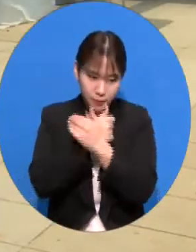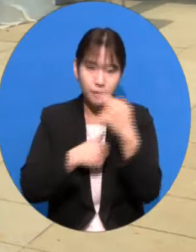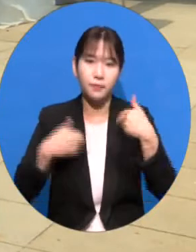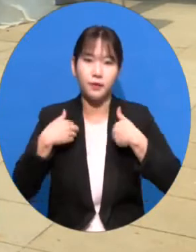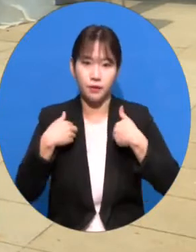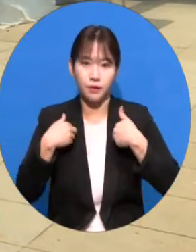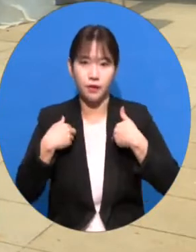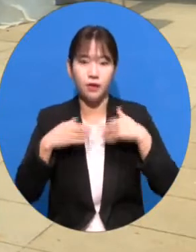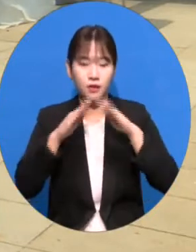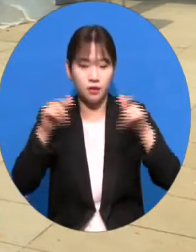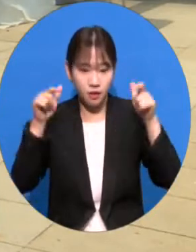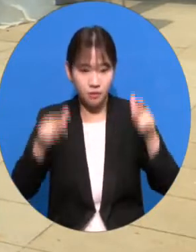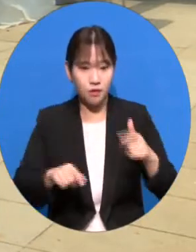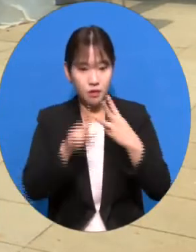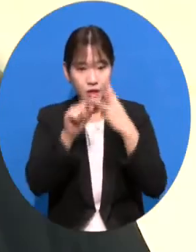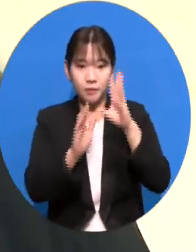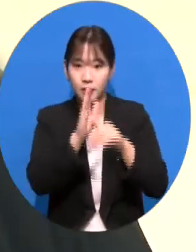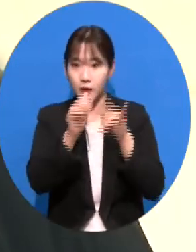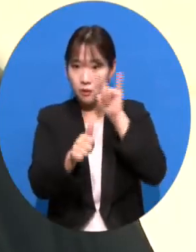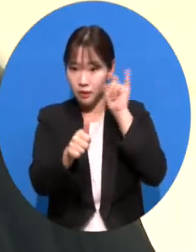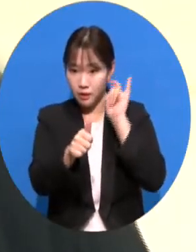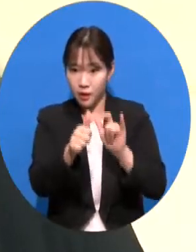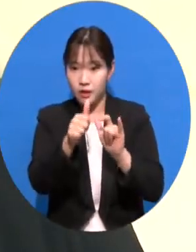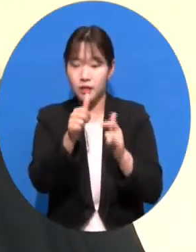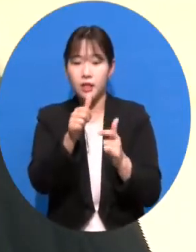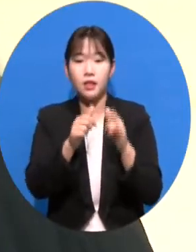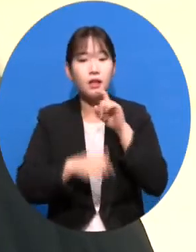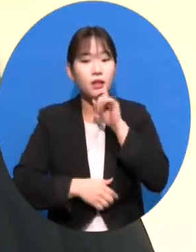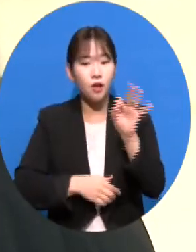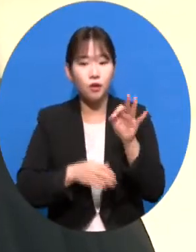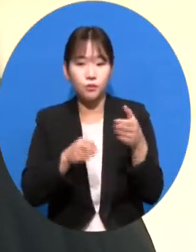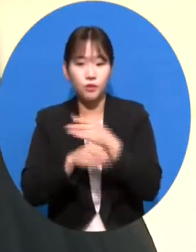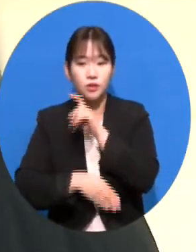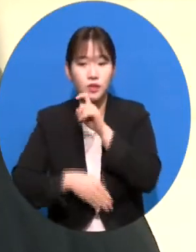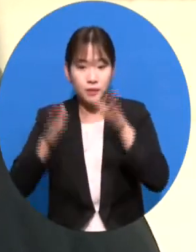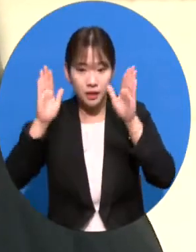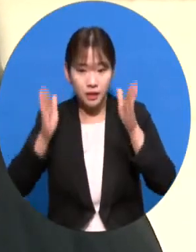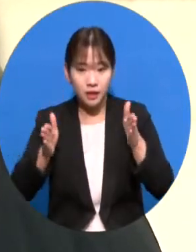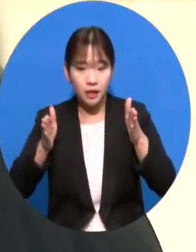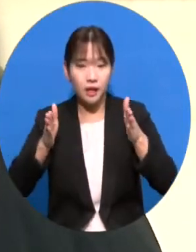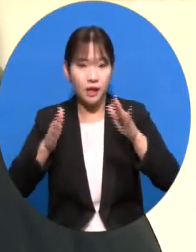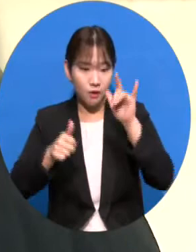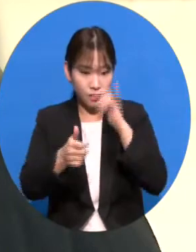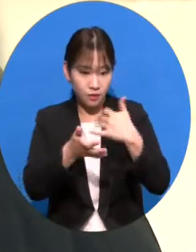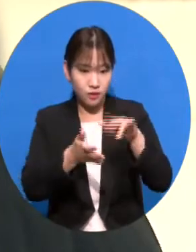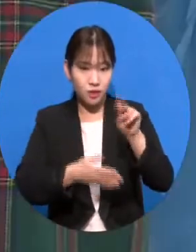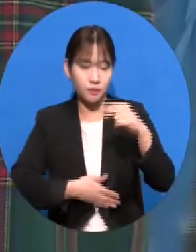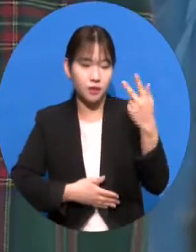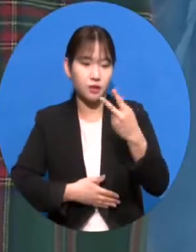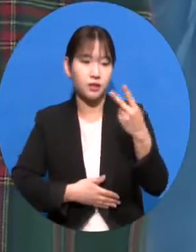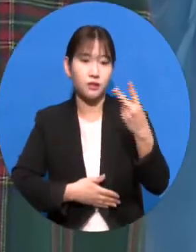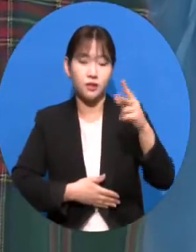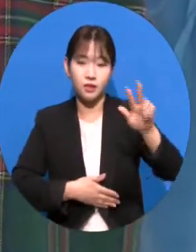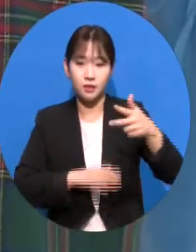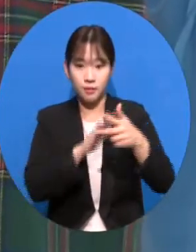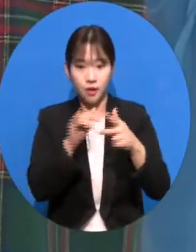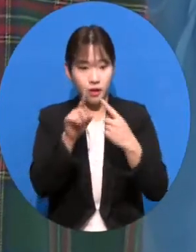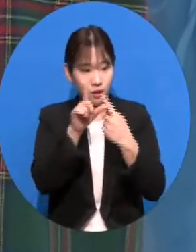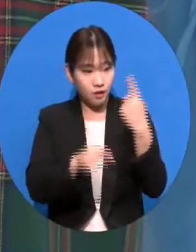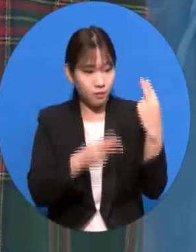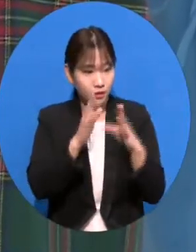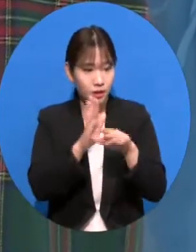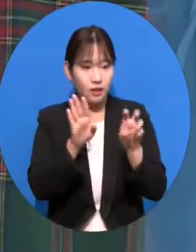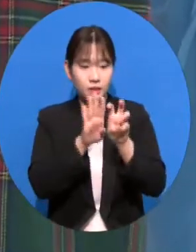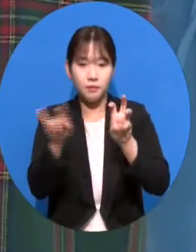전남 지역에서 코로나19에 확진된 0세에서 11세 어린이 확진자는 2만 2,700여 명. 1월에 비해